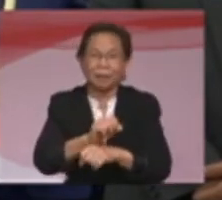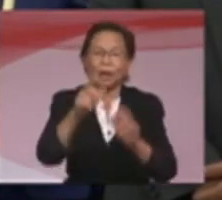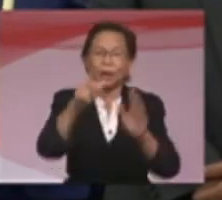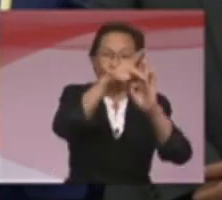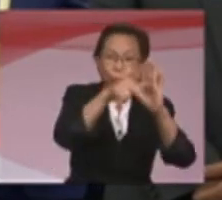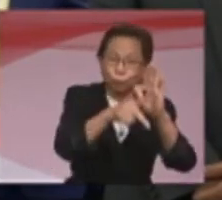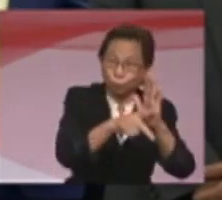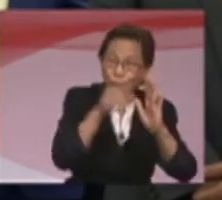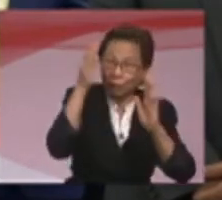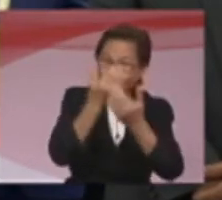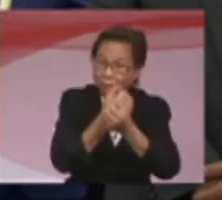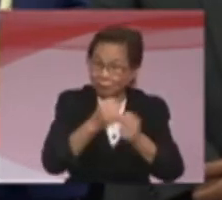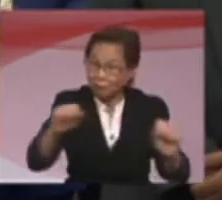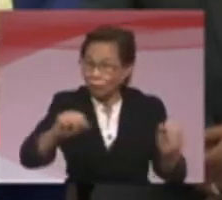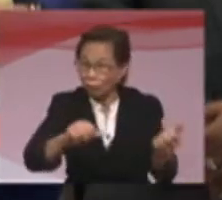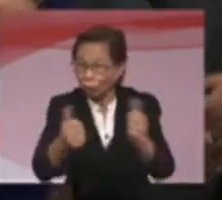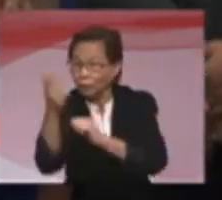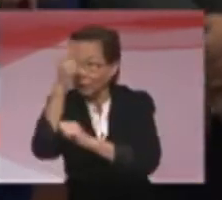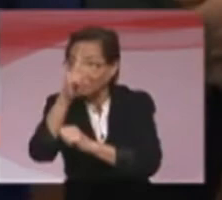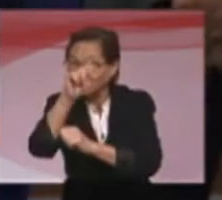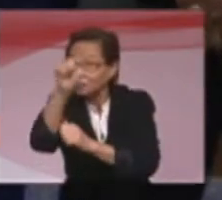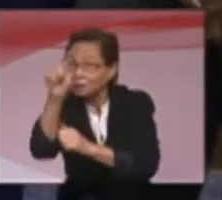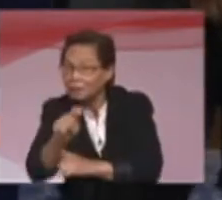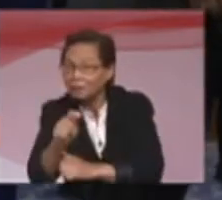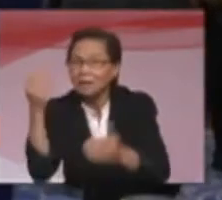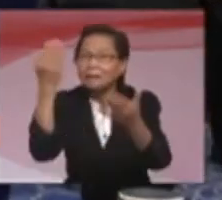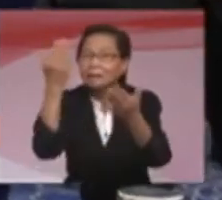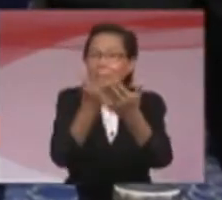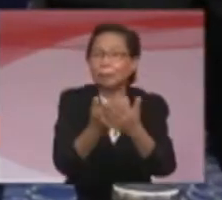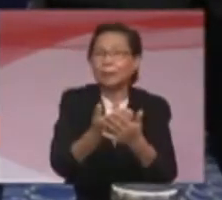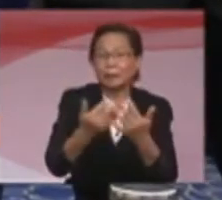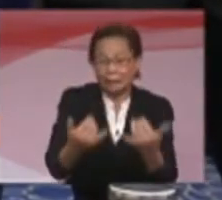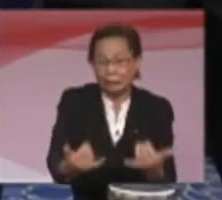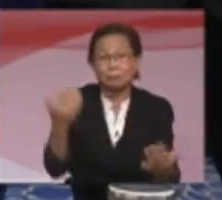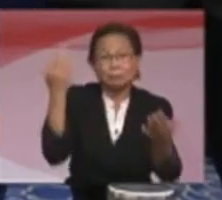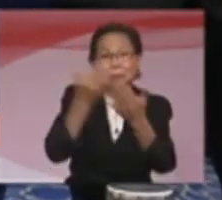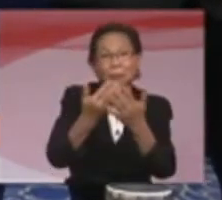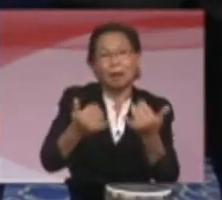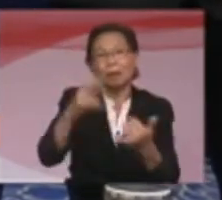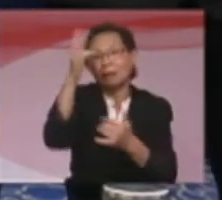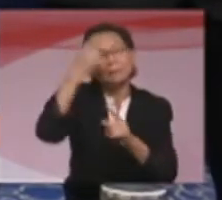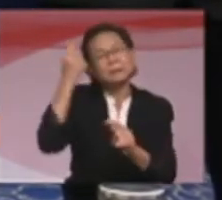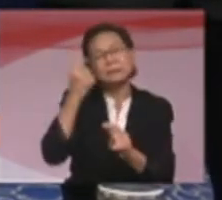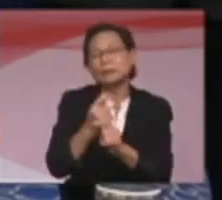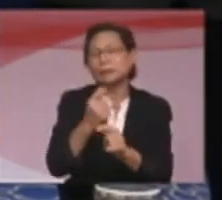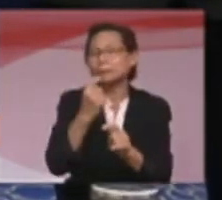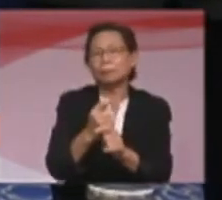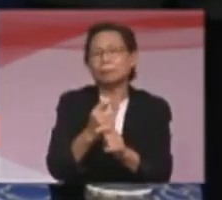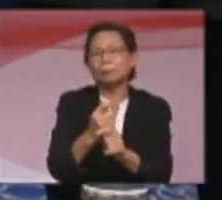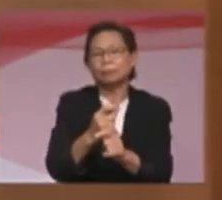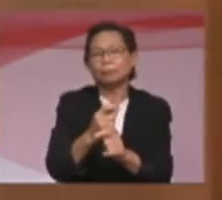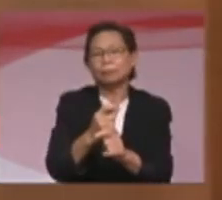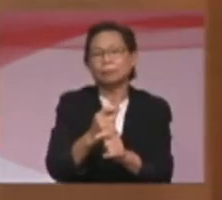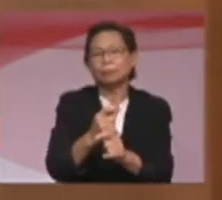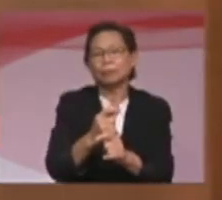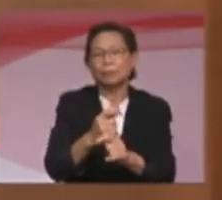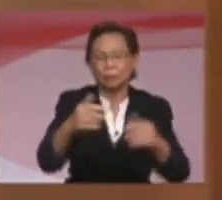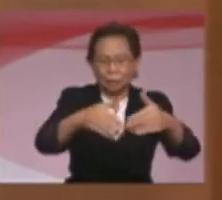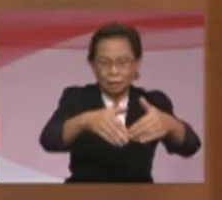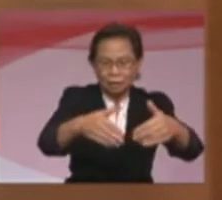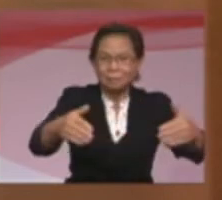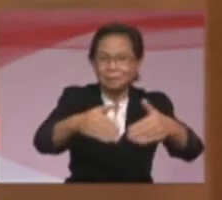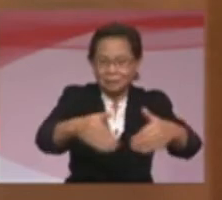oleh kerajaan? Belum lagi. Sekat hari ini kerajaan masih lagi kekal dengan penutupan